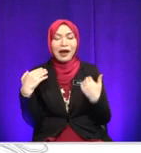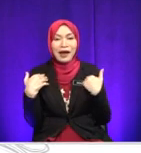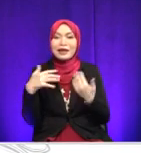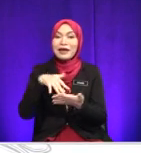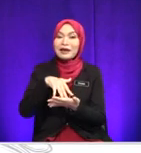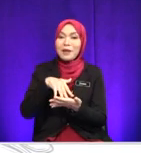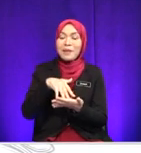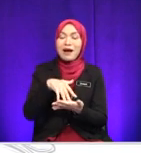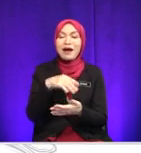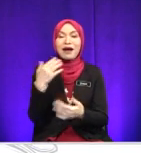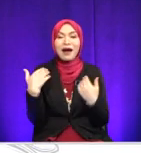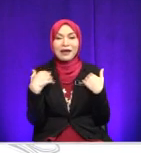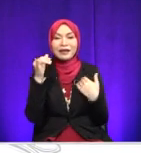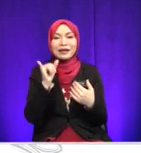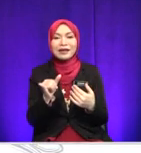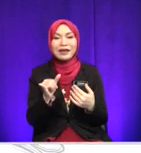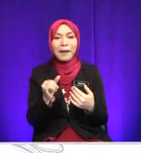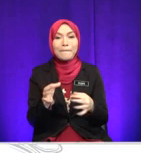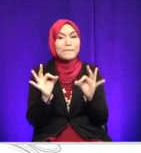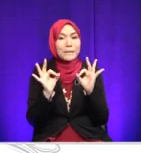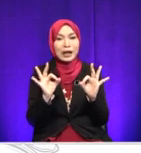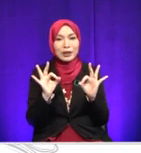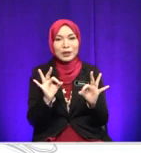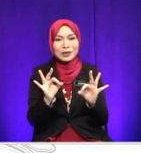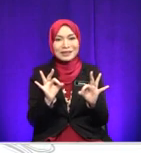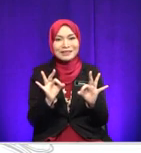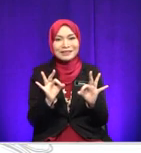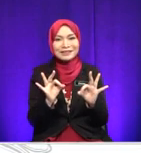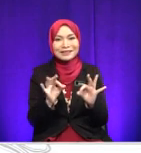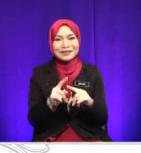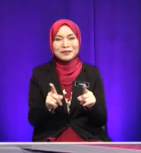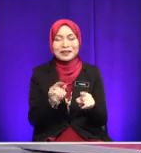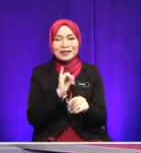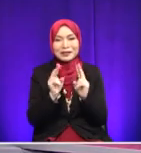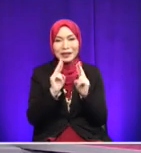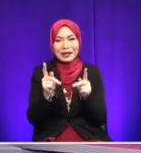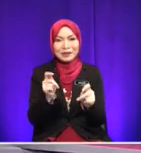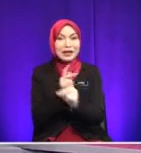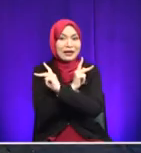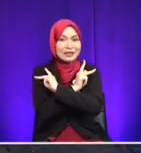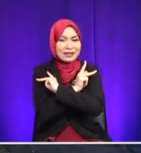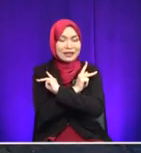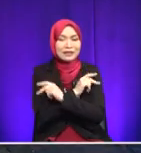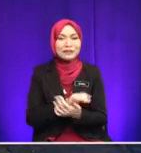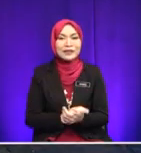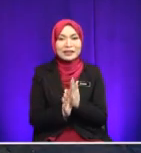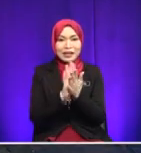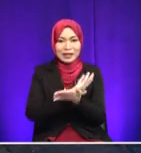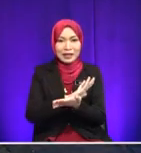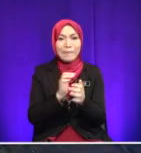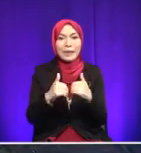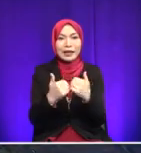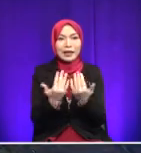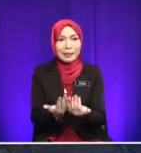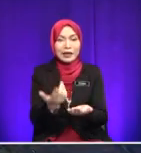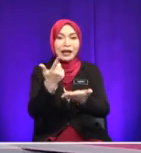terlalu perlahan dan juga ada baca dengan jelas dan intonasi yang betul. Baiklah, dan mungkin latihan pengukuhan, Cikgu, di manakah?